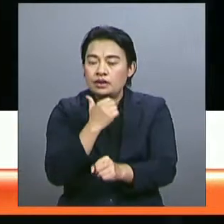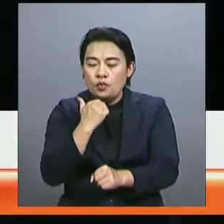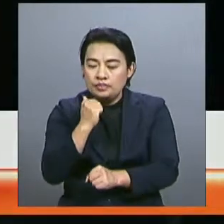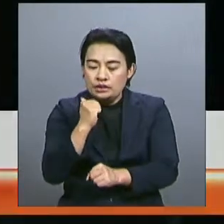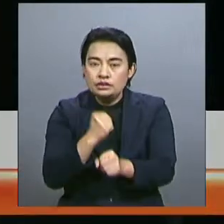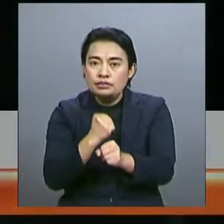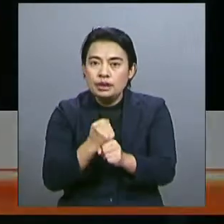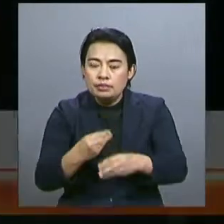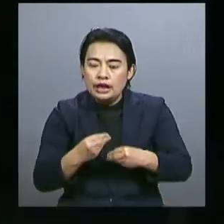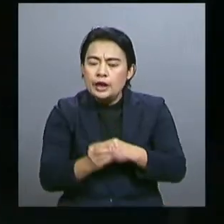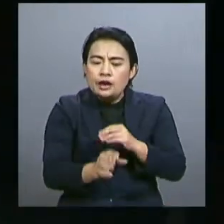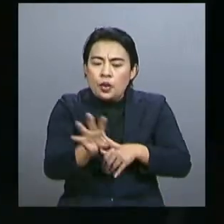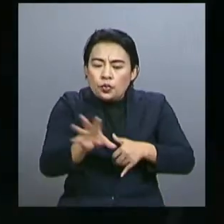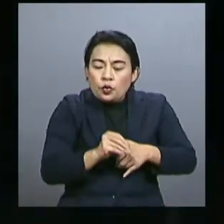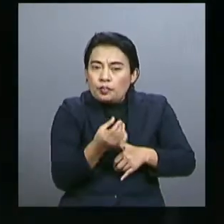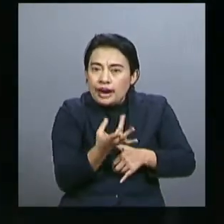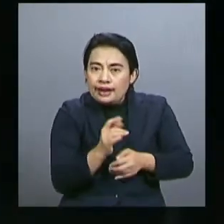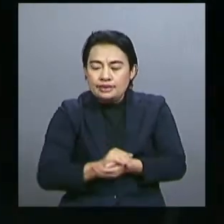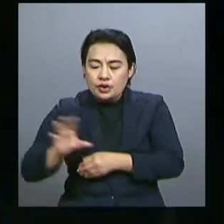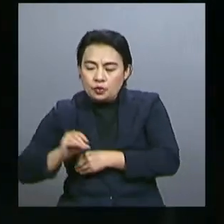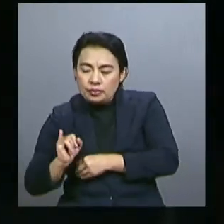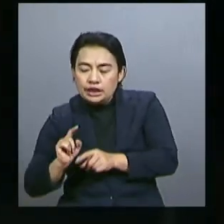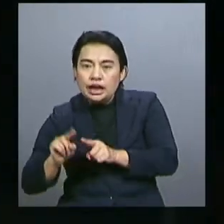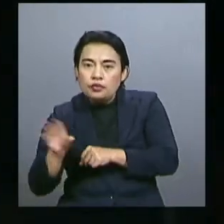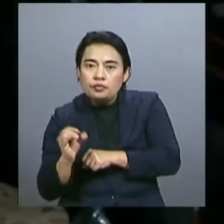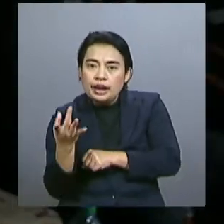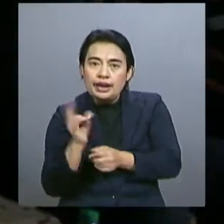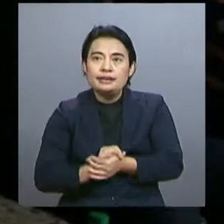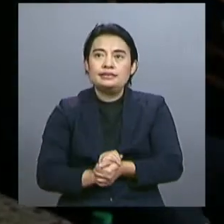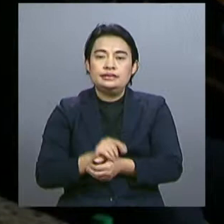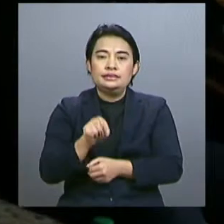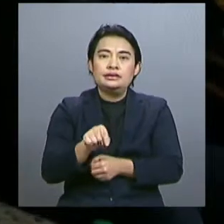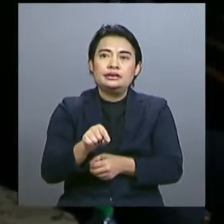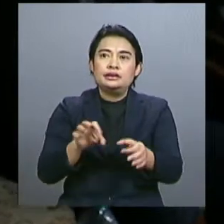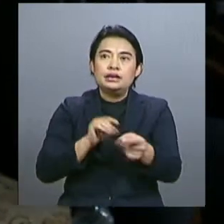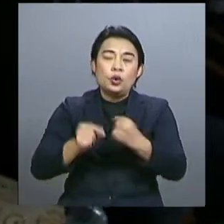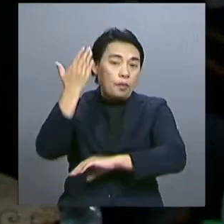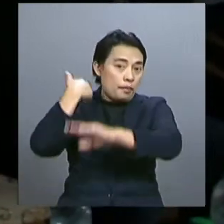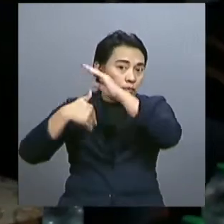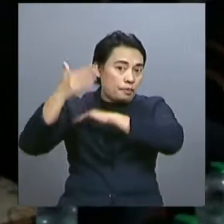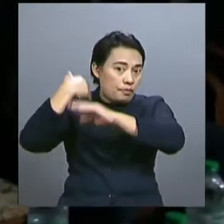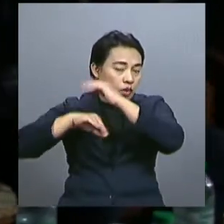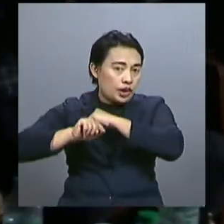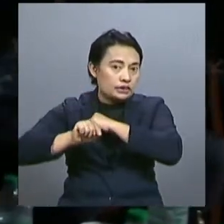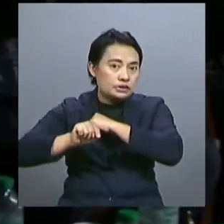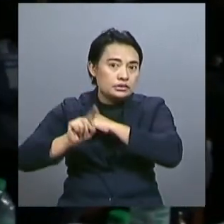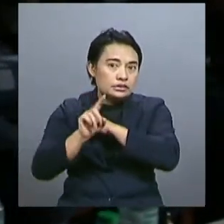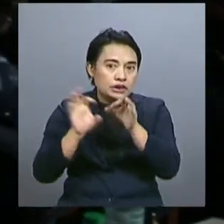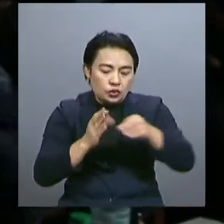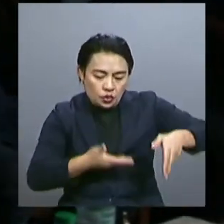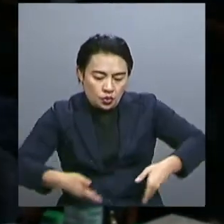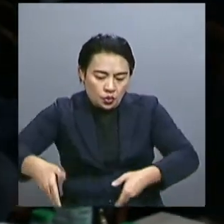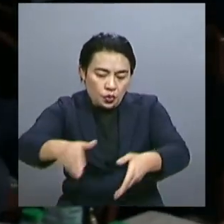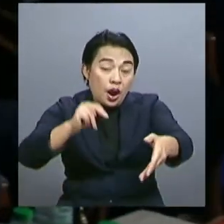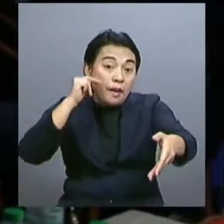ไรทำชั่วแล้วได้อะไรก็รู้สึกยินดีที่ว่าได้มาเจอ งานนี้ได้รู้ถึงประวัติของความเป็นมาของแม่น้ำที่ว่าเ